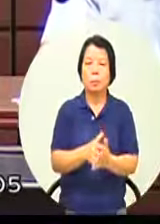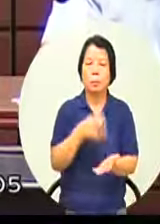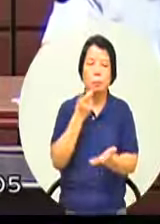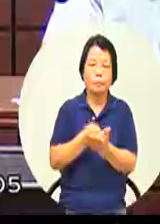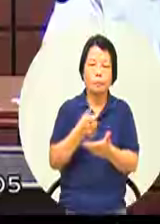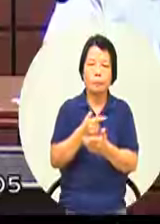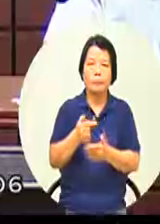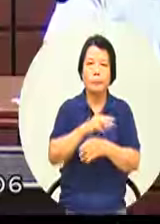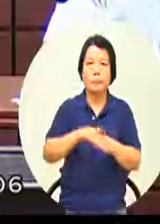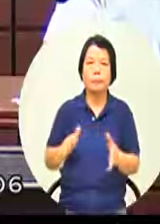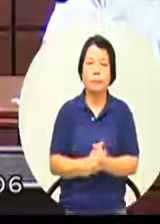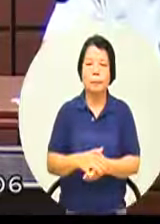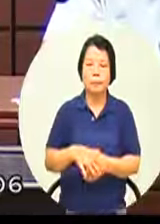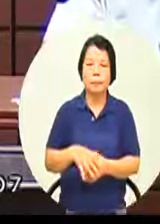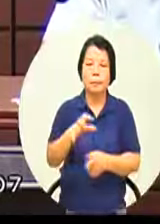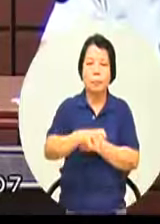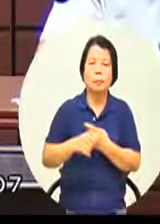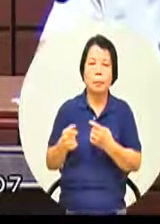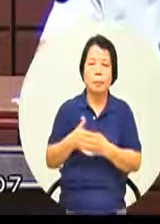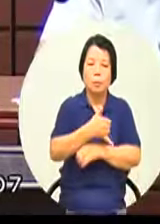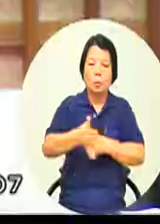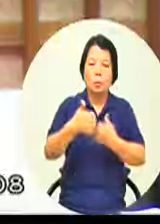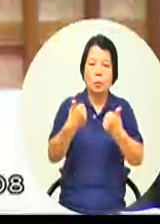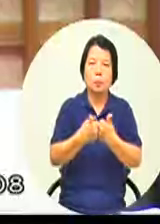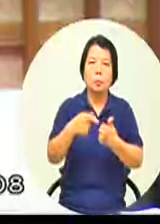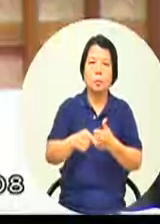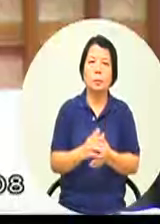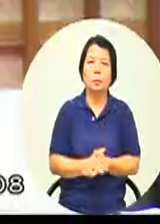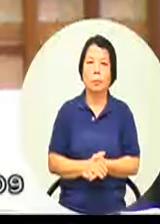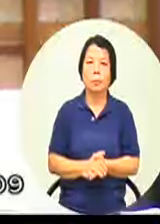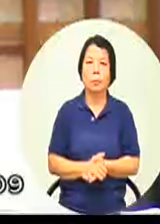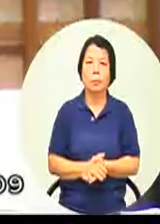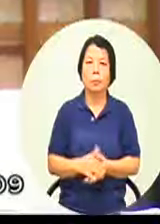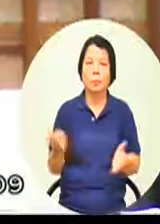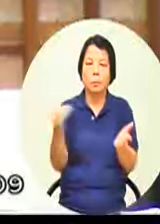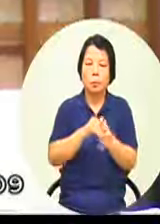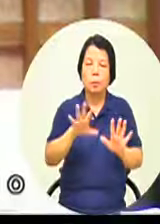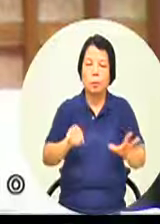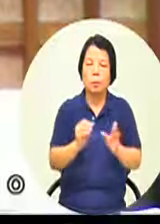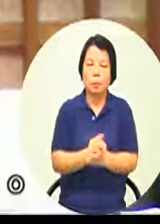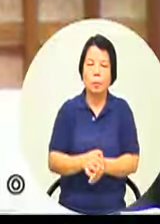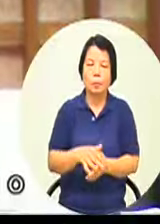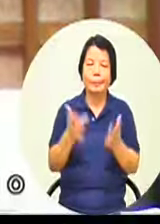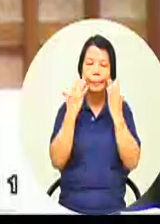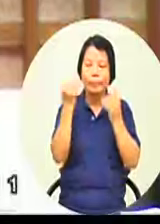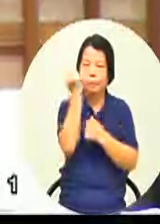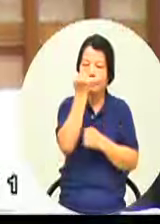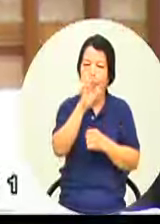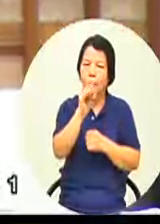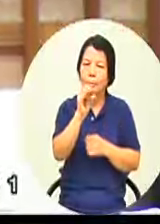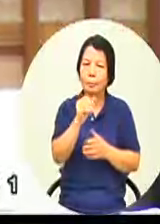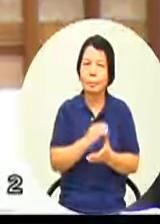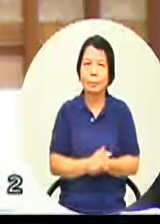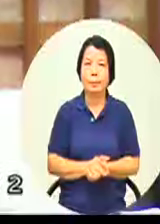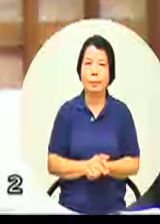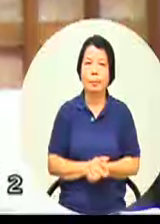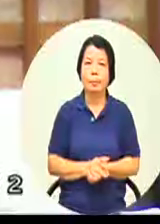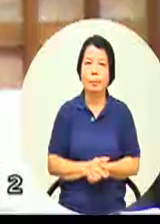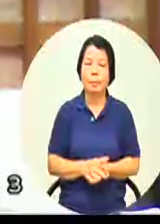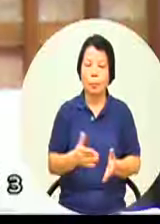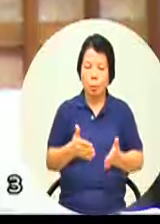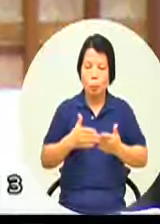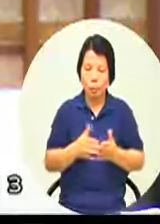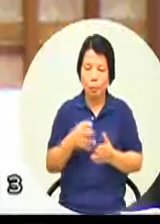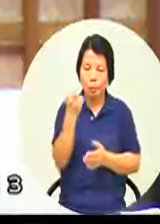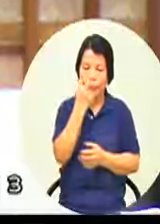重，所以说农委会 就部分来讲的话，可能到底有没有菜虫，我刚刚跟你在这边讲，我本席